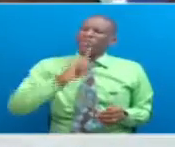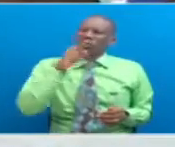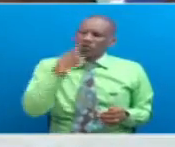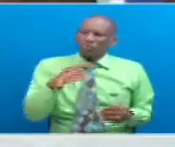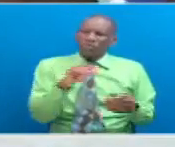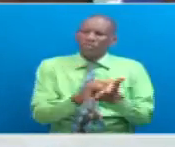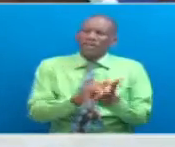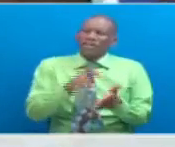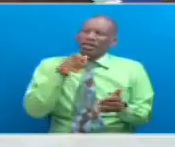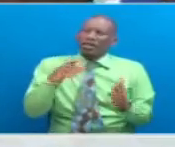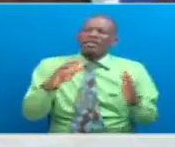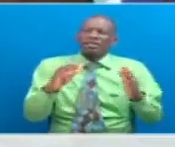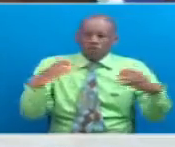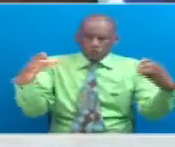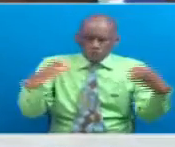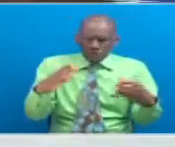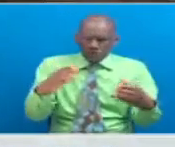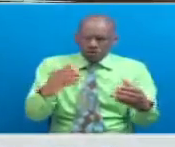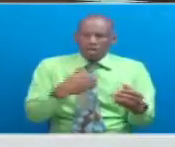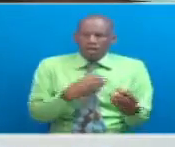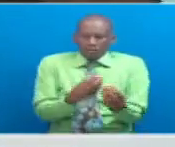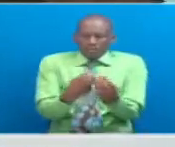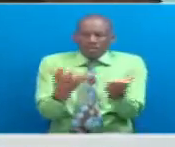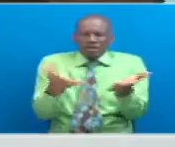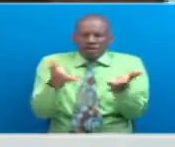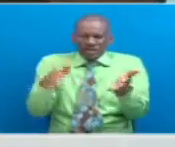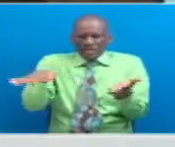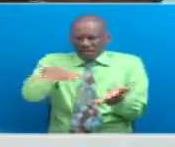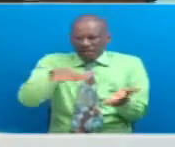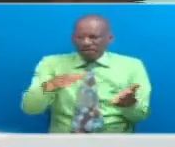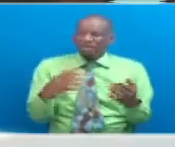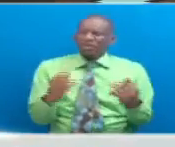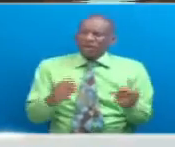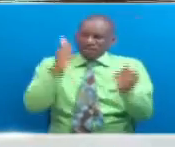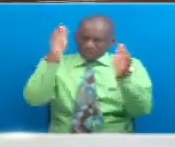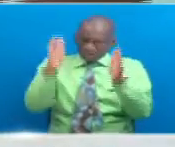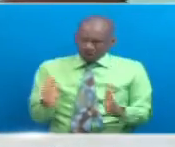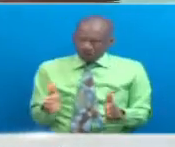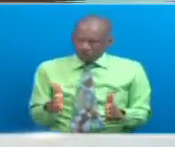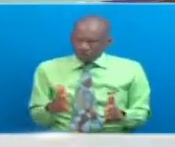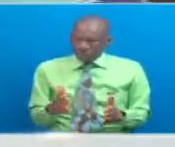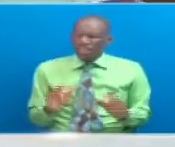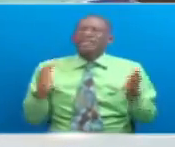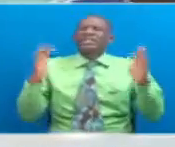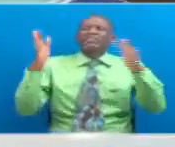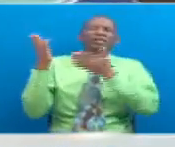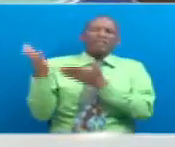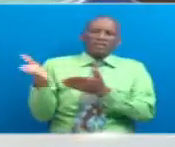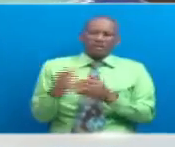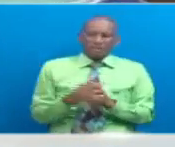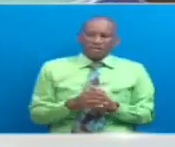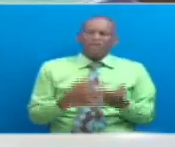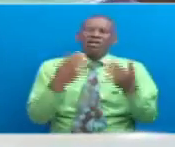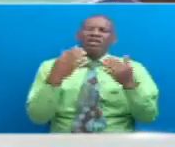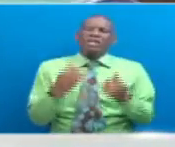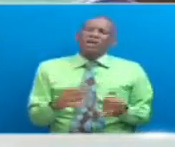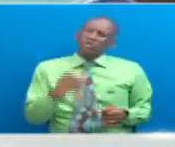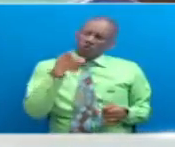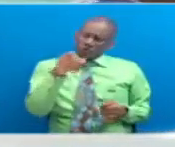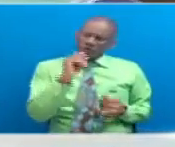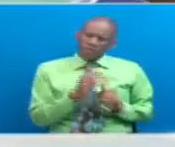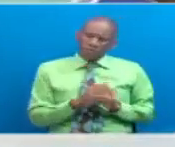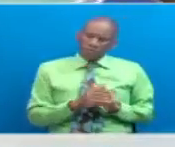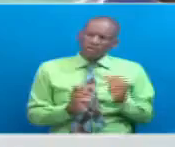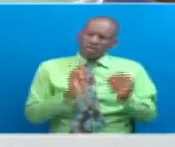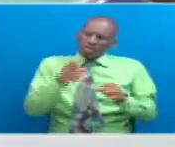ati kwa nyumba yake kuna makao mengi. Jamaa mwingine anasherehekea. Sasa wewe,